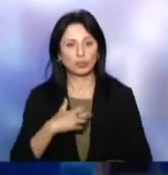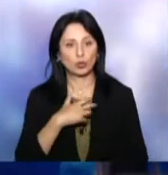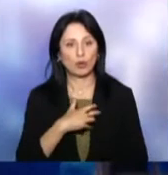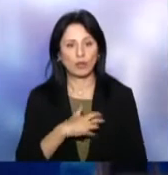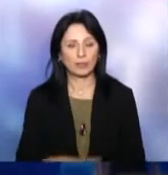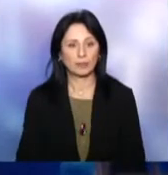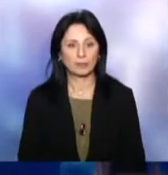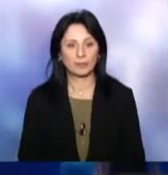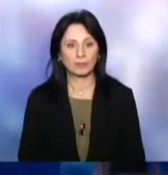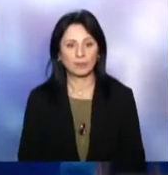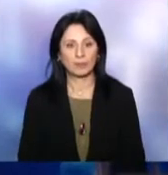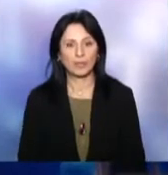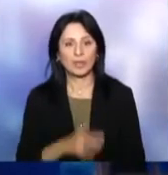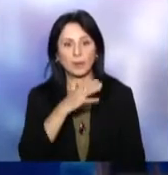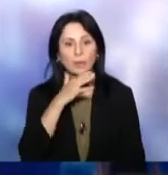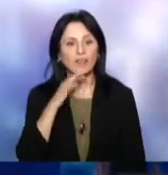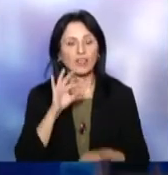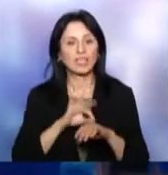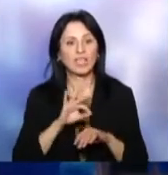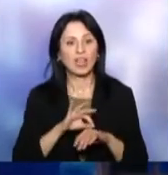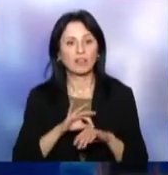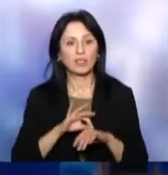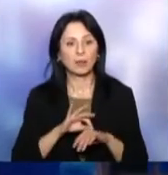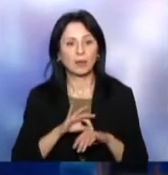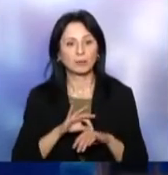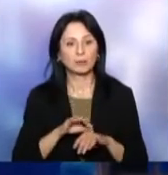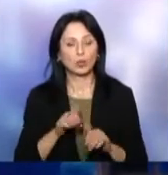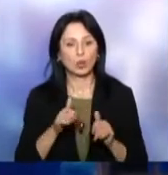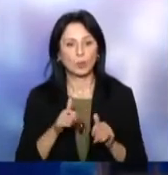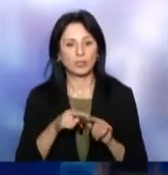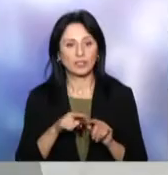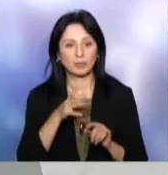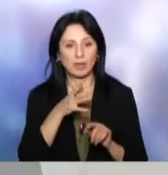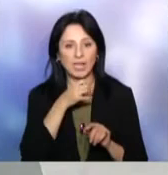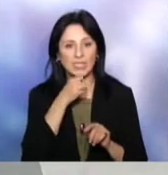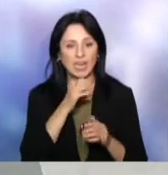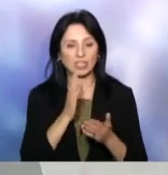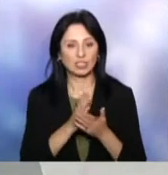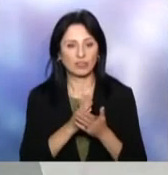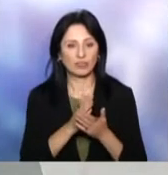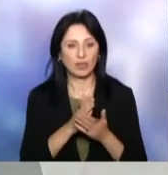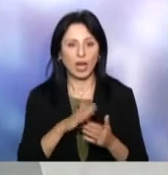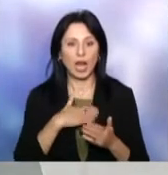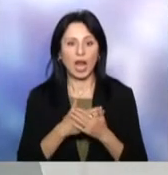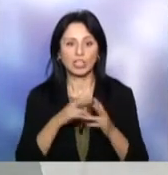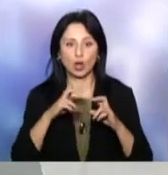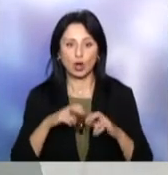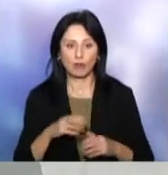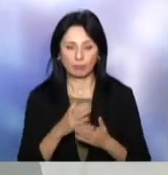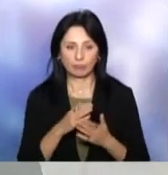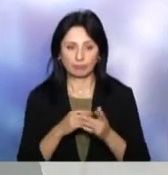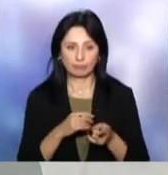მნიშვნელოვანია და ბევრი დაავადება, რომელიც ამ ასაკში არსებობს, ახლა აქტიური კვლევის